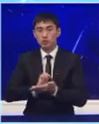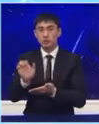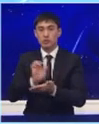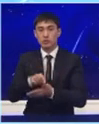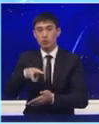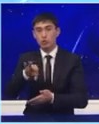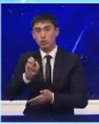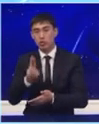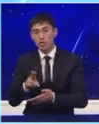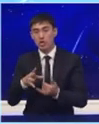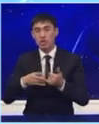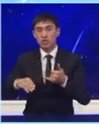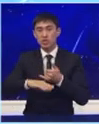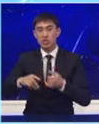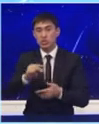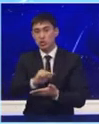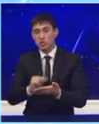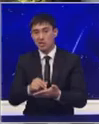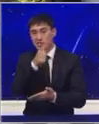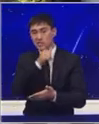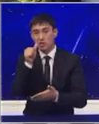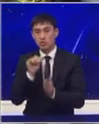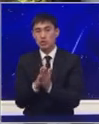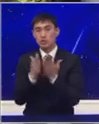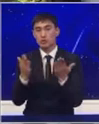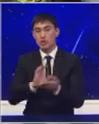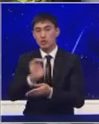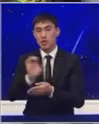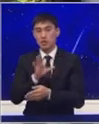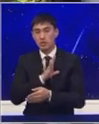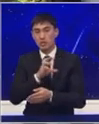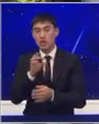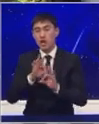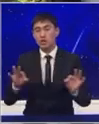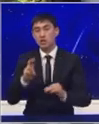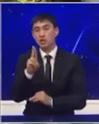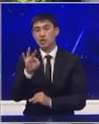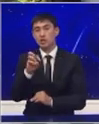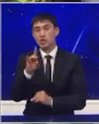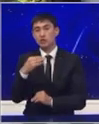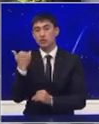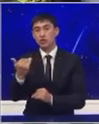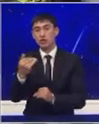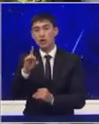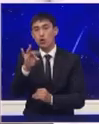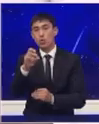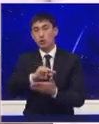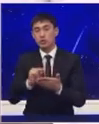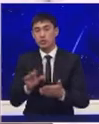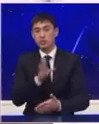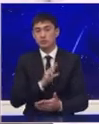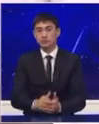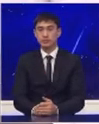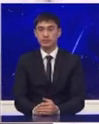бұлақ, жердегі жазулар, сырлы дүние кітаптары жарық көрді. Әнші Дәнеш Рақышев туралы роман естелік жазған.